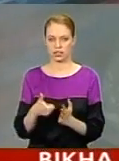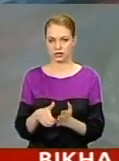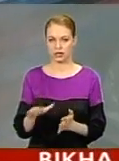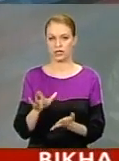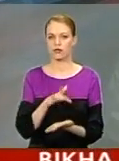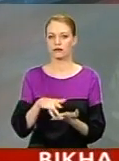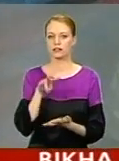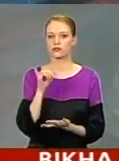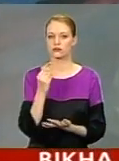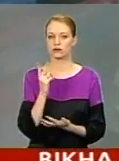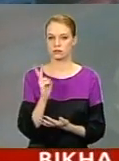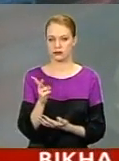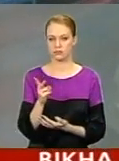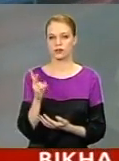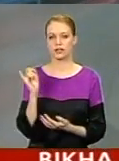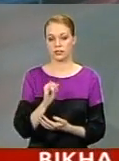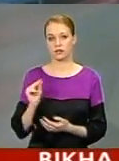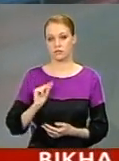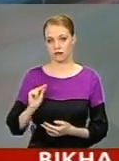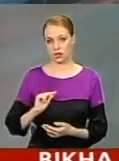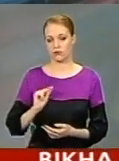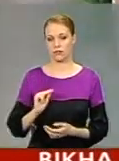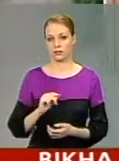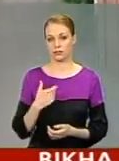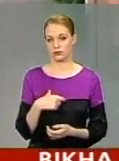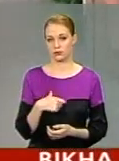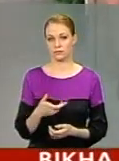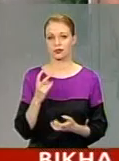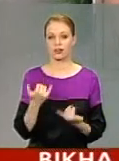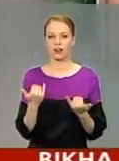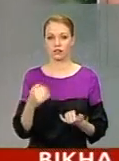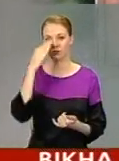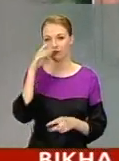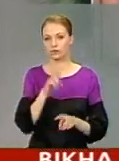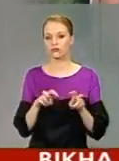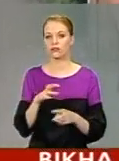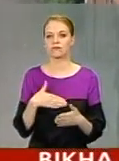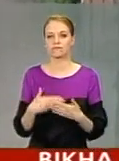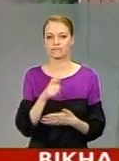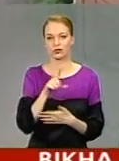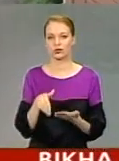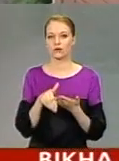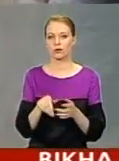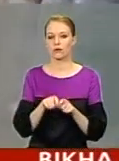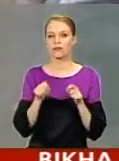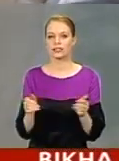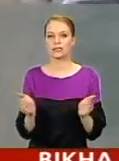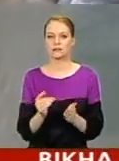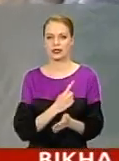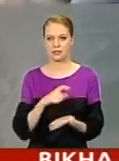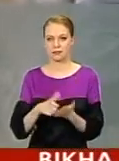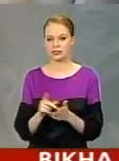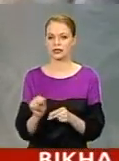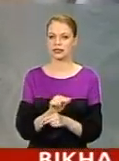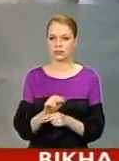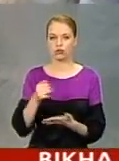місті Луцьку і працювати собі. Наразі чоловік шукає добродіїв, щоб допомогли відкрити міні-майстерню з